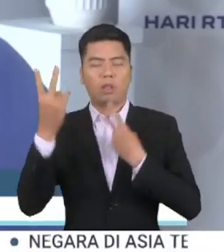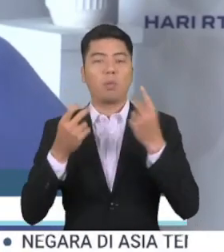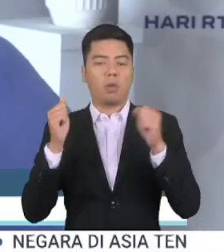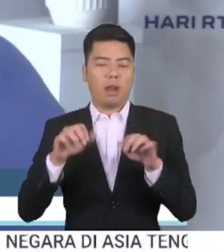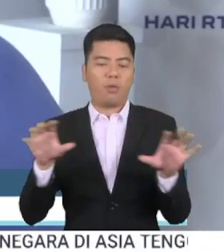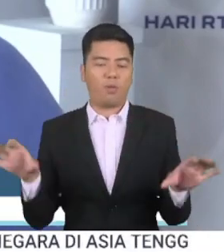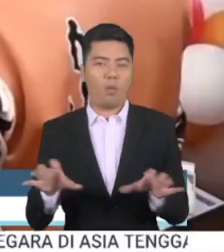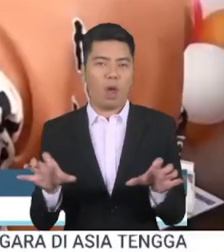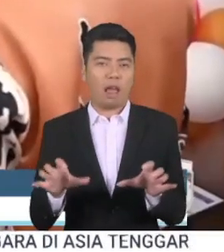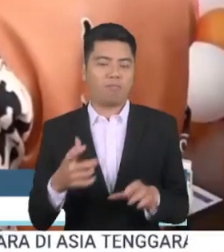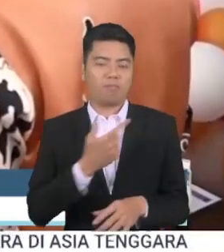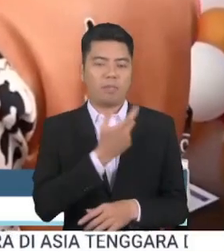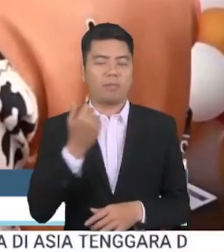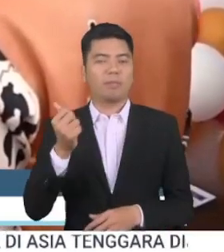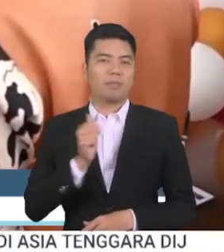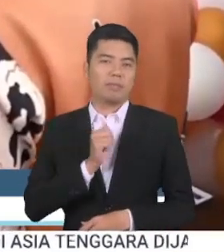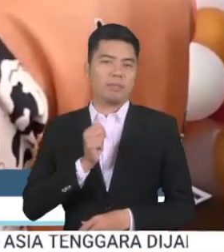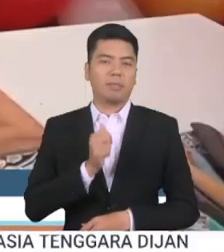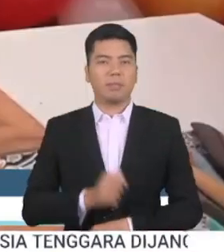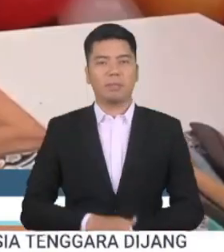minyak wangi sendiri.